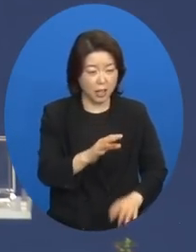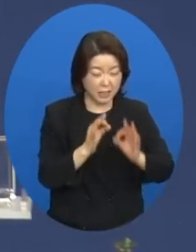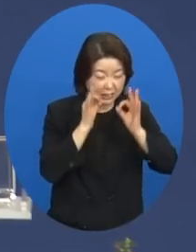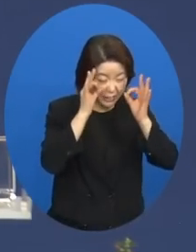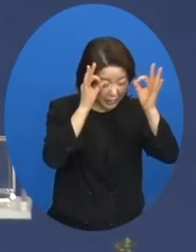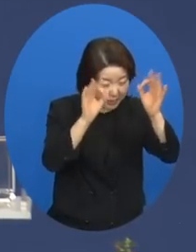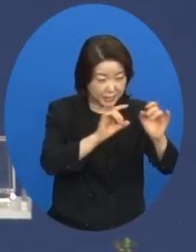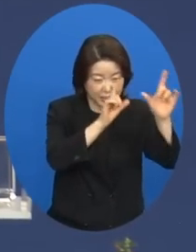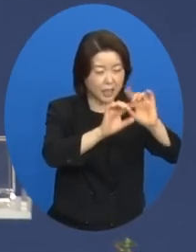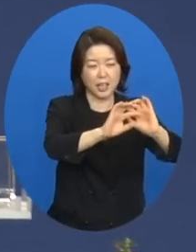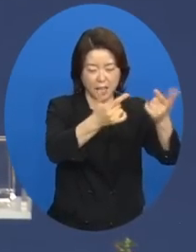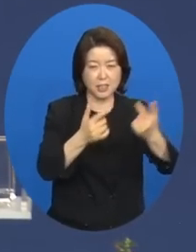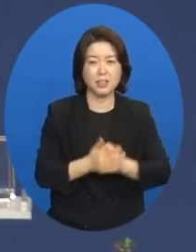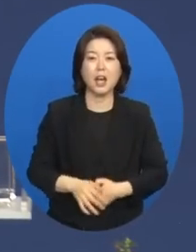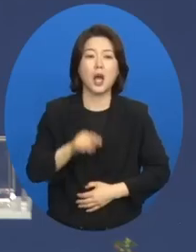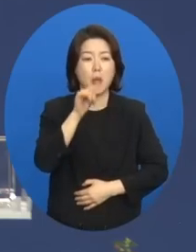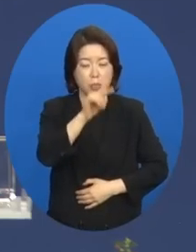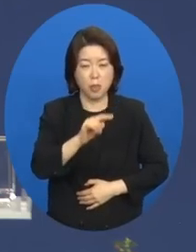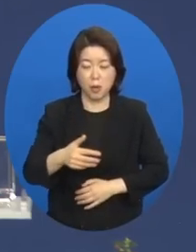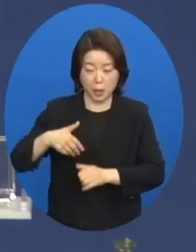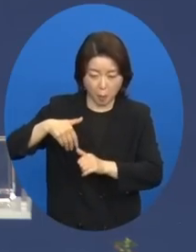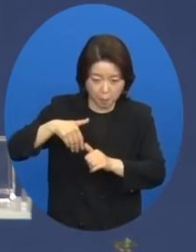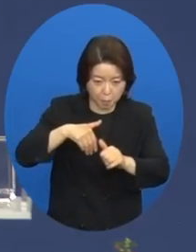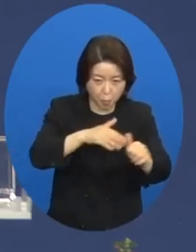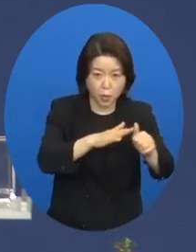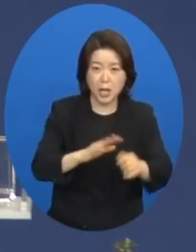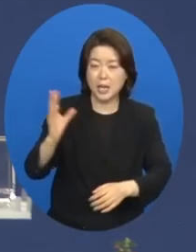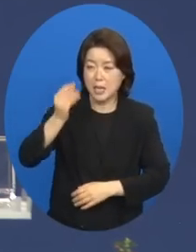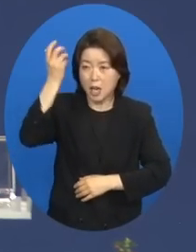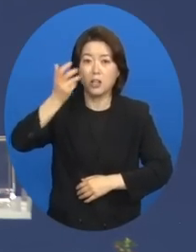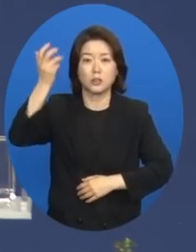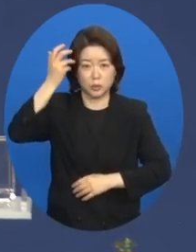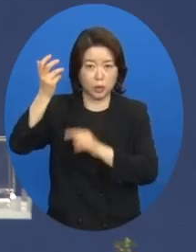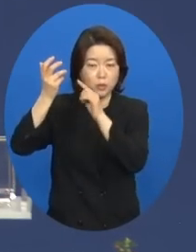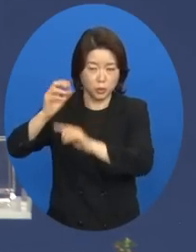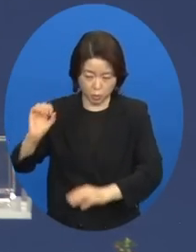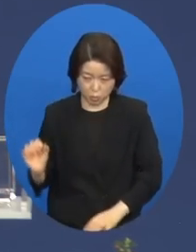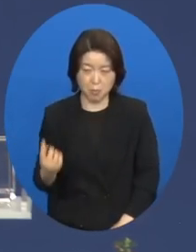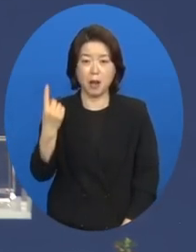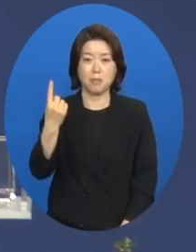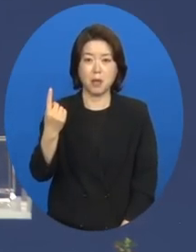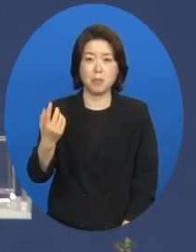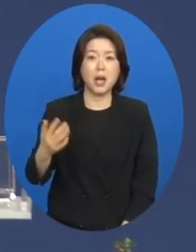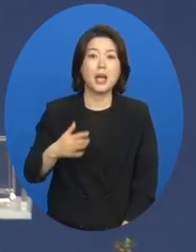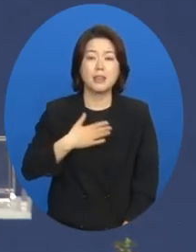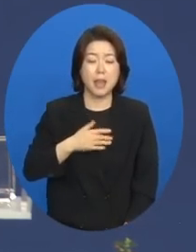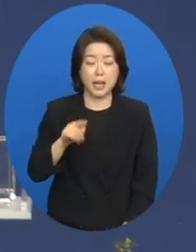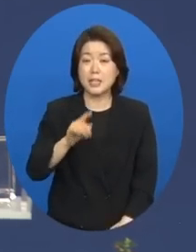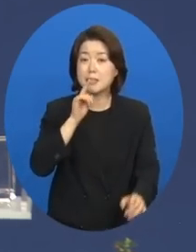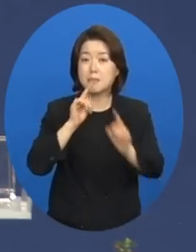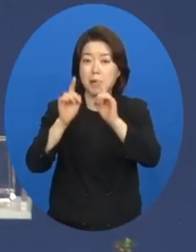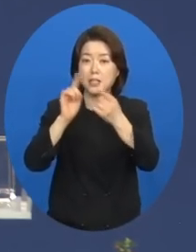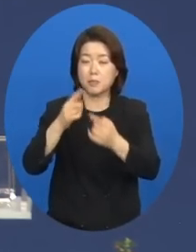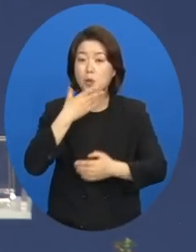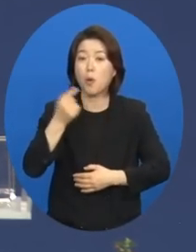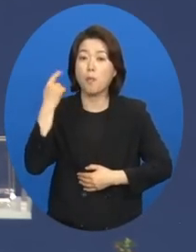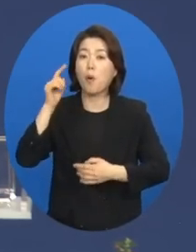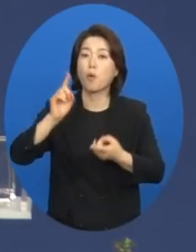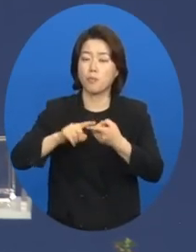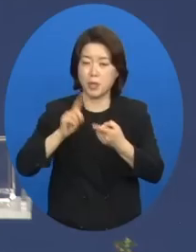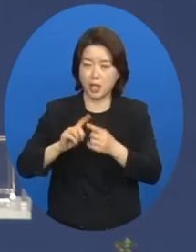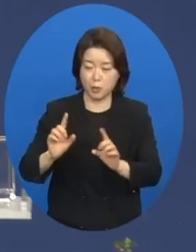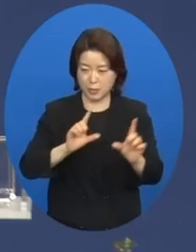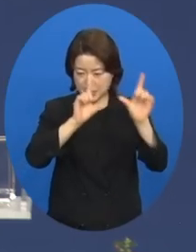다해 사는 게 아니라 바로 너에게 보내주시는 성령으로 말미암아 내가 이 말씀대로 복음대로